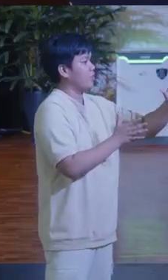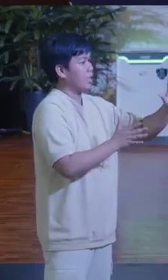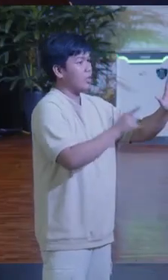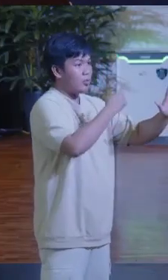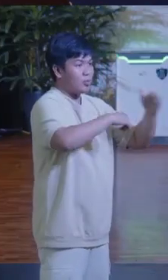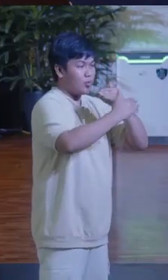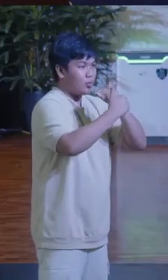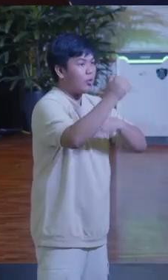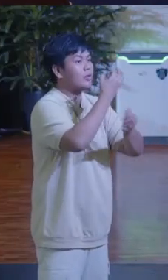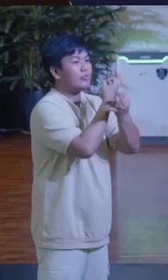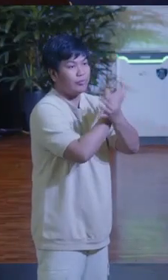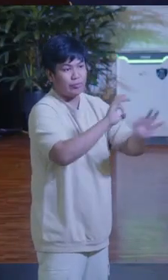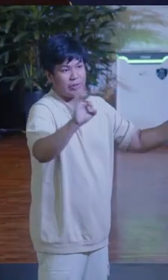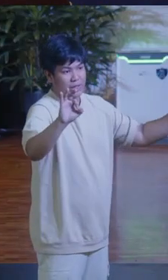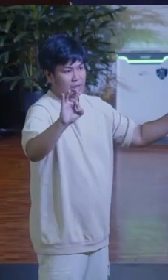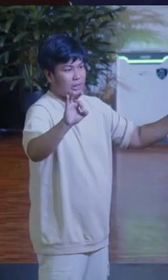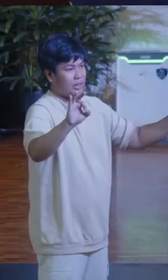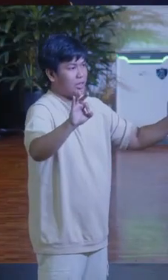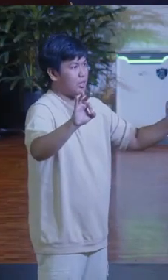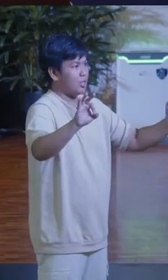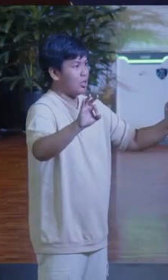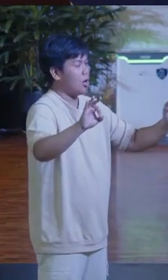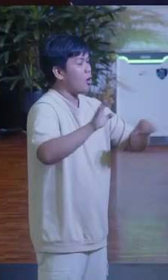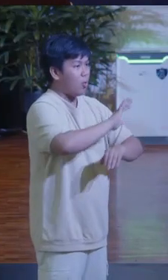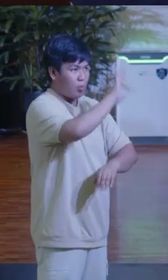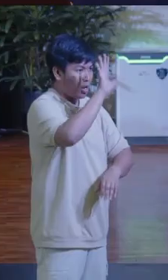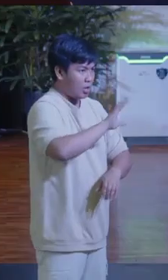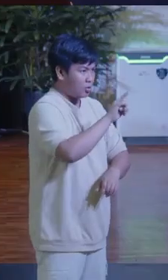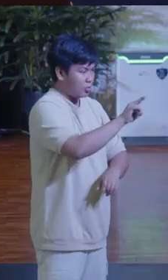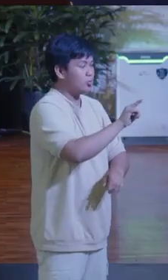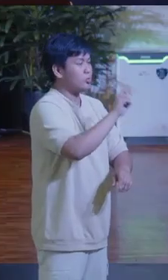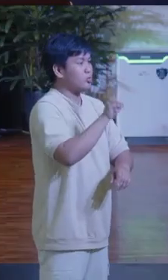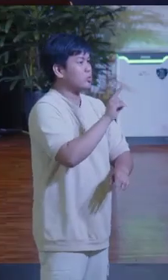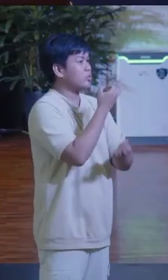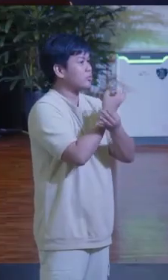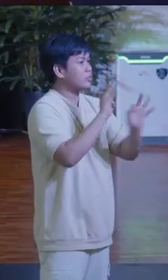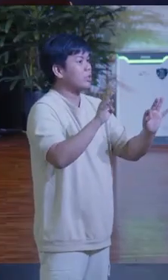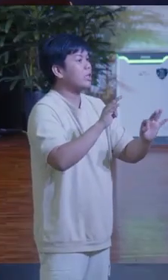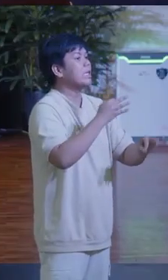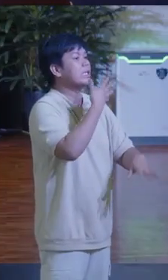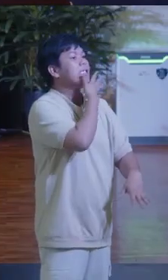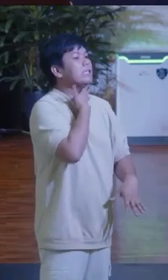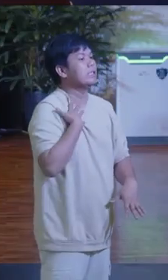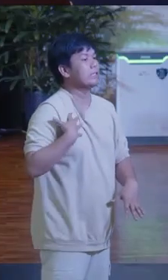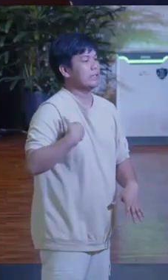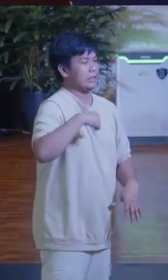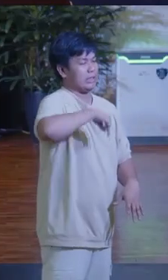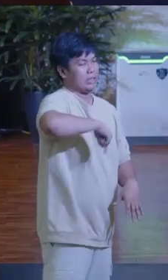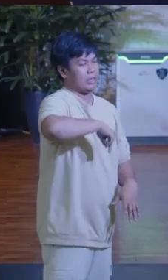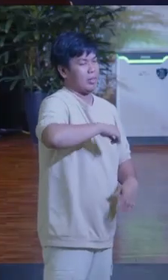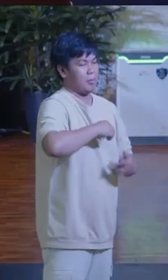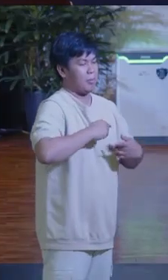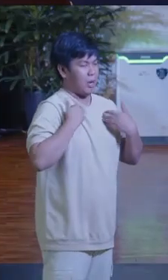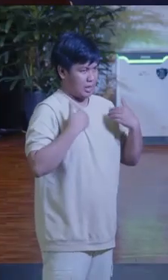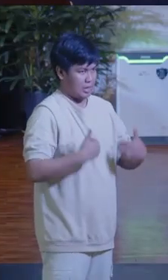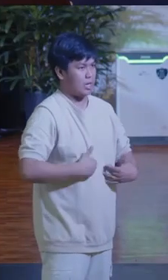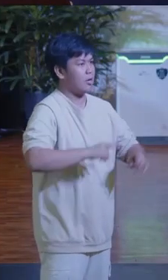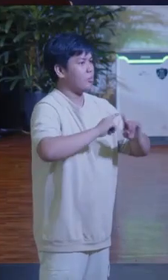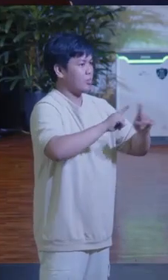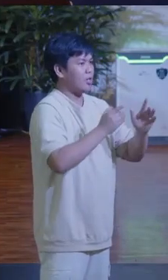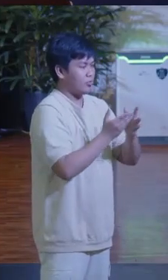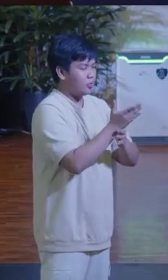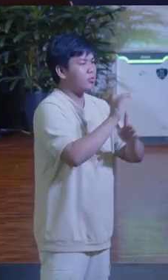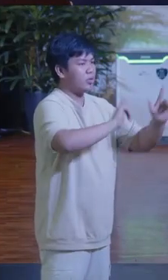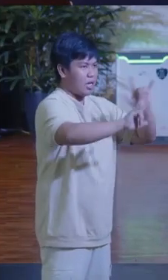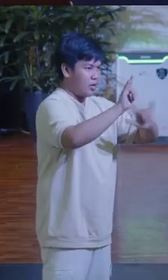called to freedom, brothers. Only do not use your freedom as an opportunity for the flesh, but through love,